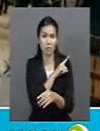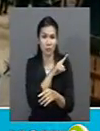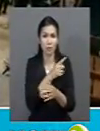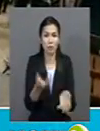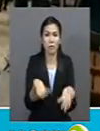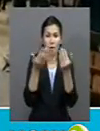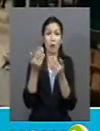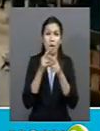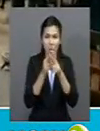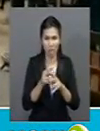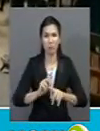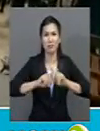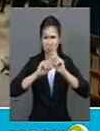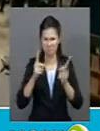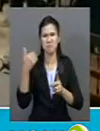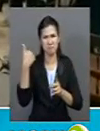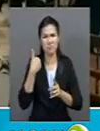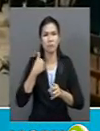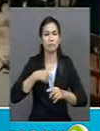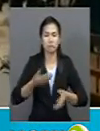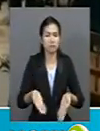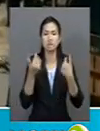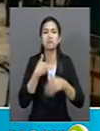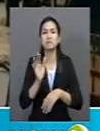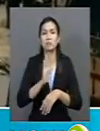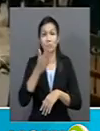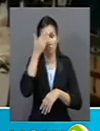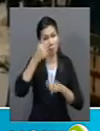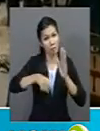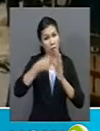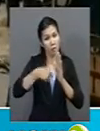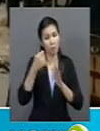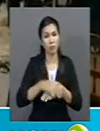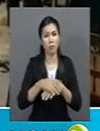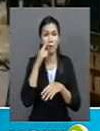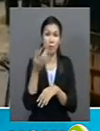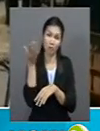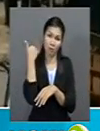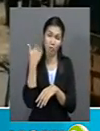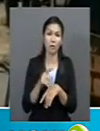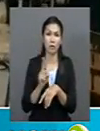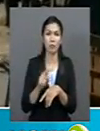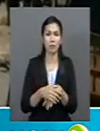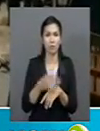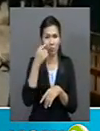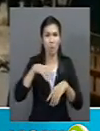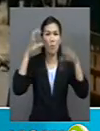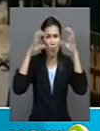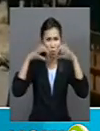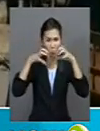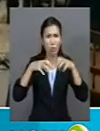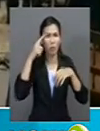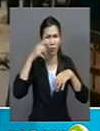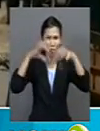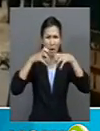ารื้อถอนเองแต่ว่ายังมีบางส่วนที่ไม่รื้อถอนเขาให้เหตุผลว่าที่ยังไม่รื้อถอนในช่วงที่ผ่านมาเพราะว่ามันเป็นหน้าฝน